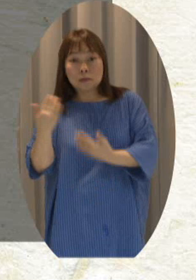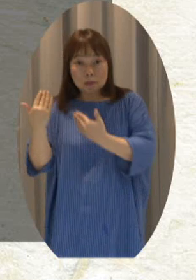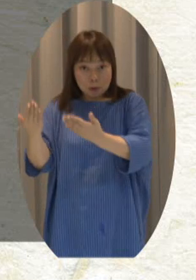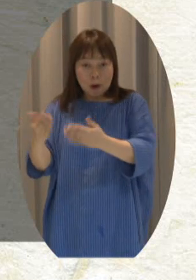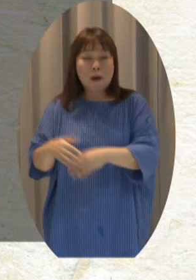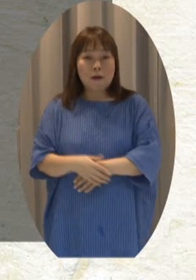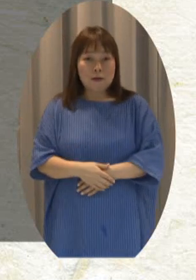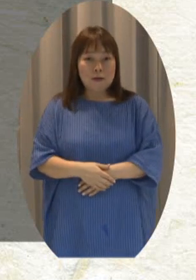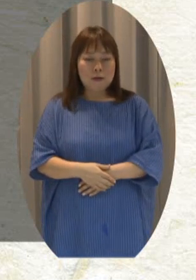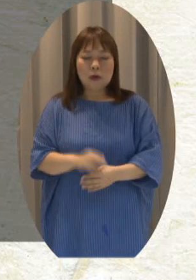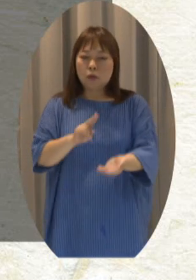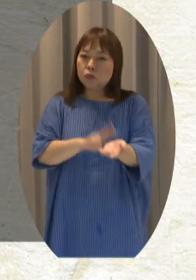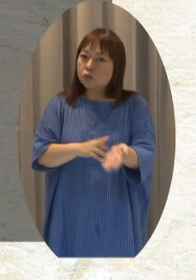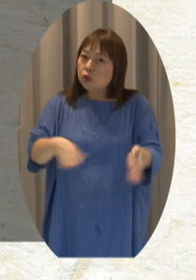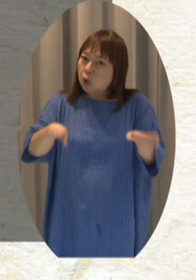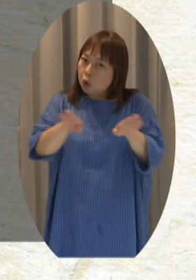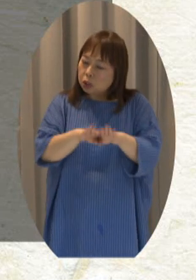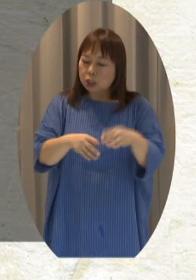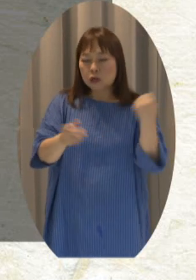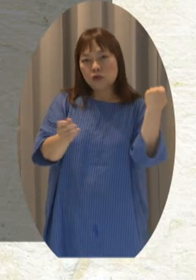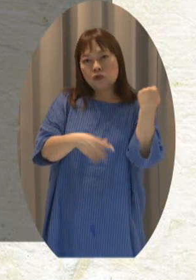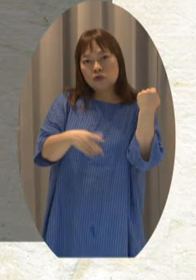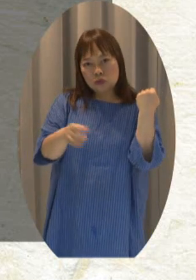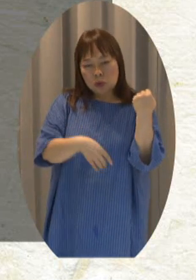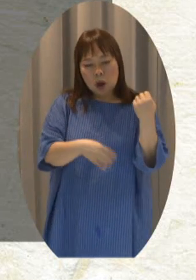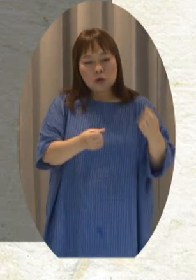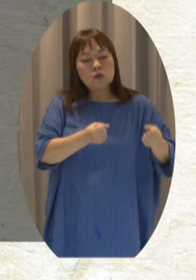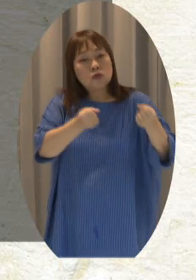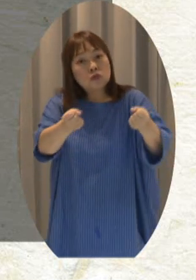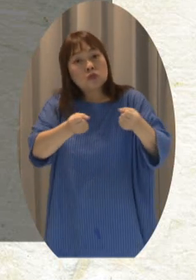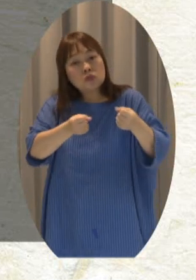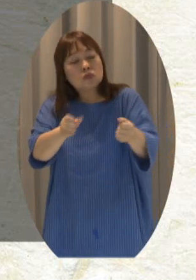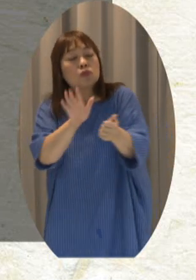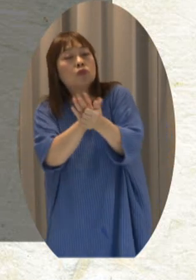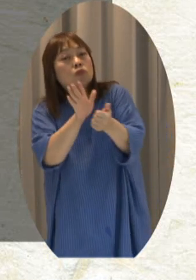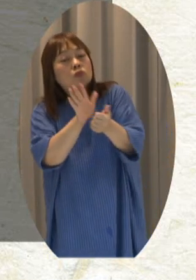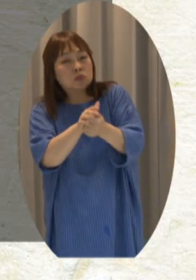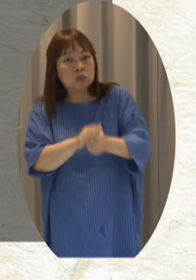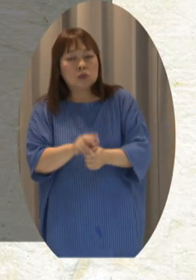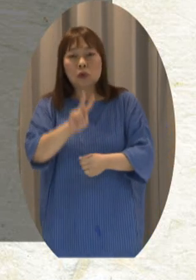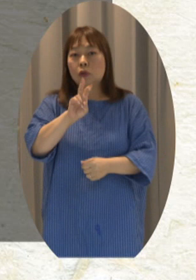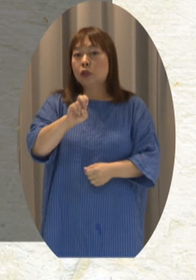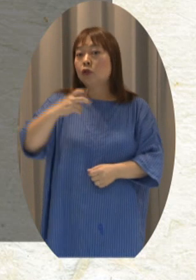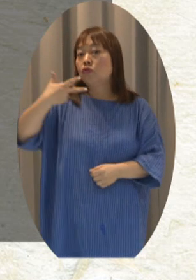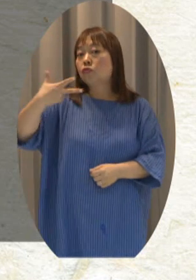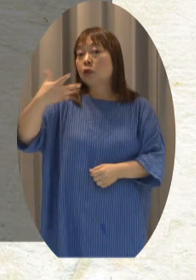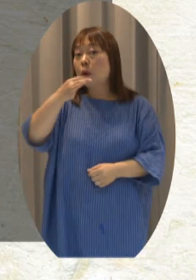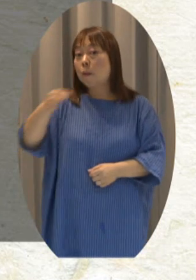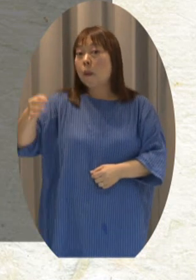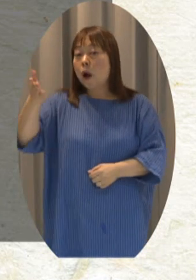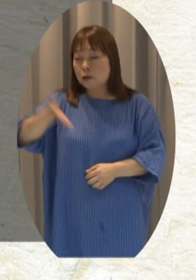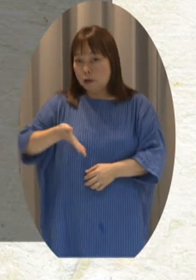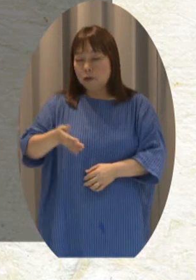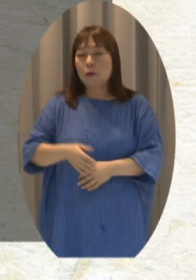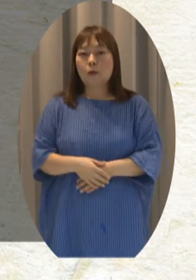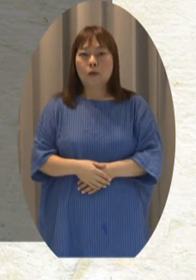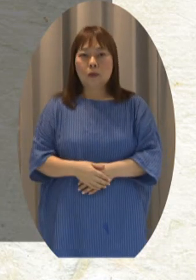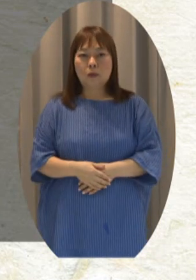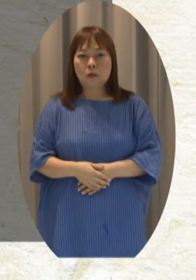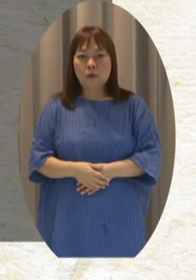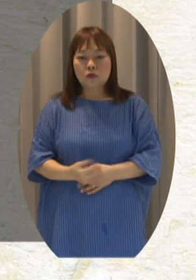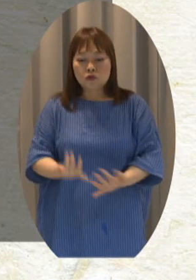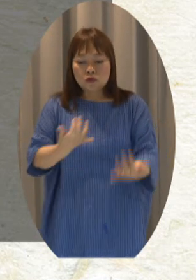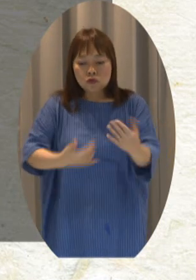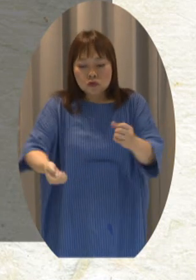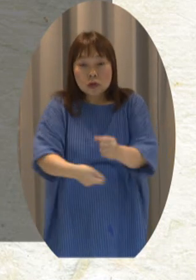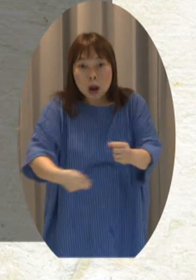、病院、スーパーなどへの送迎が 27%、 草